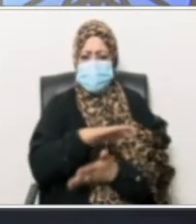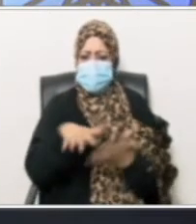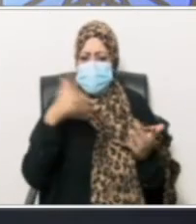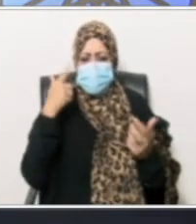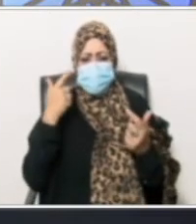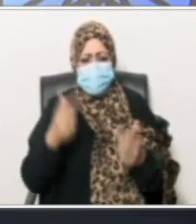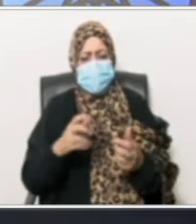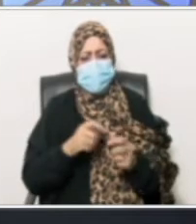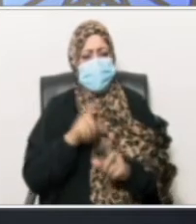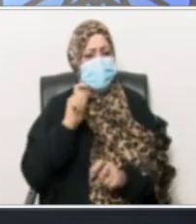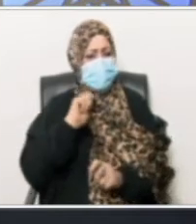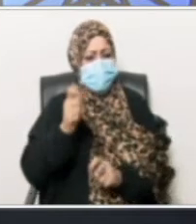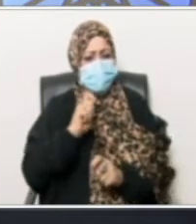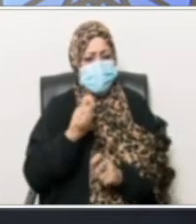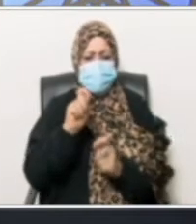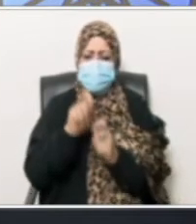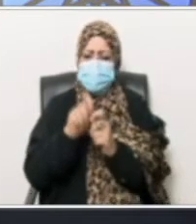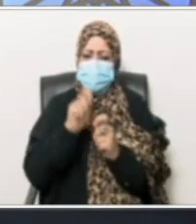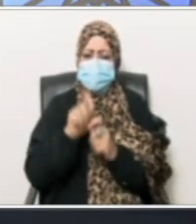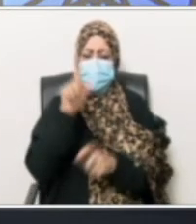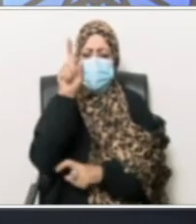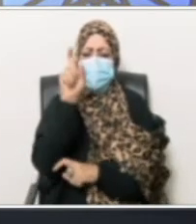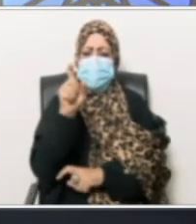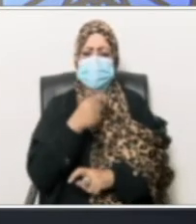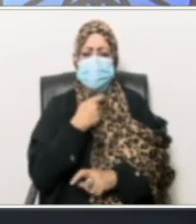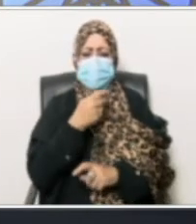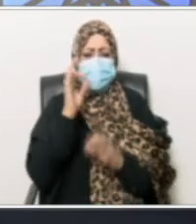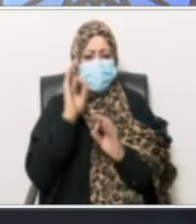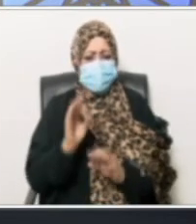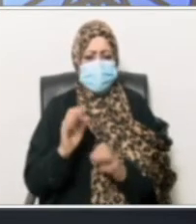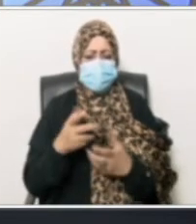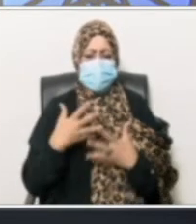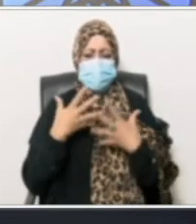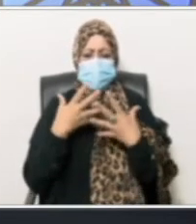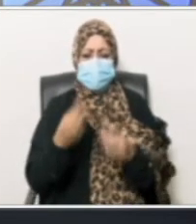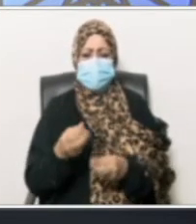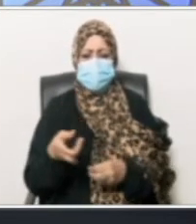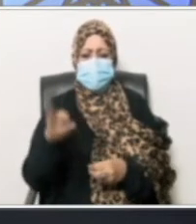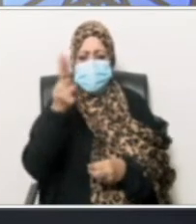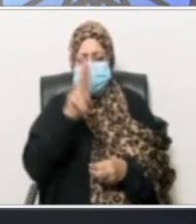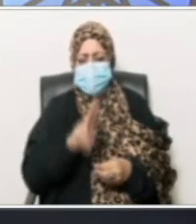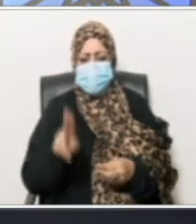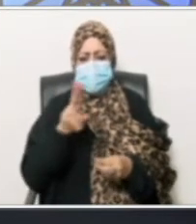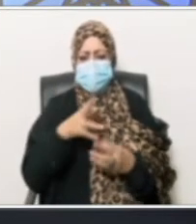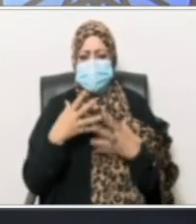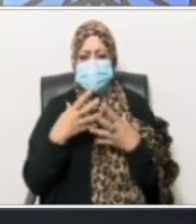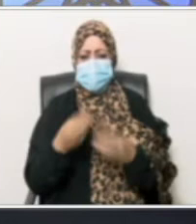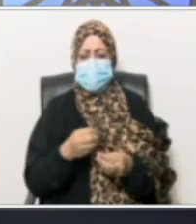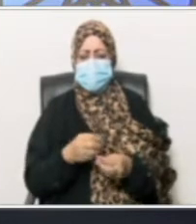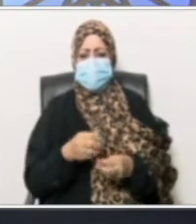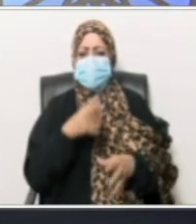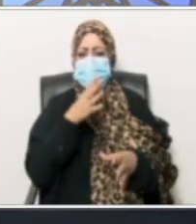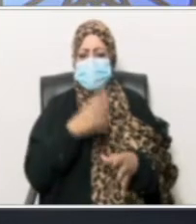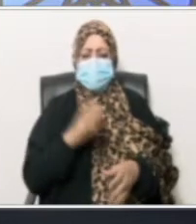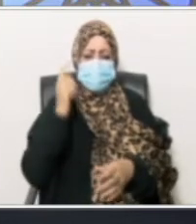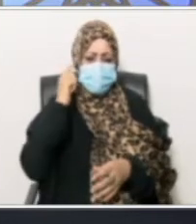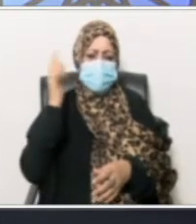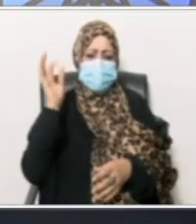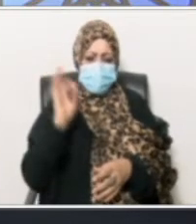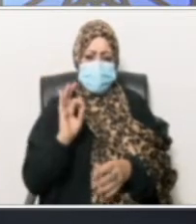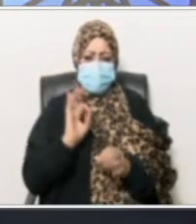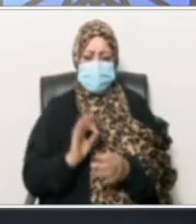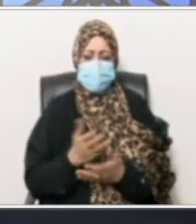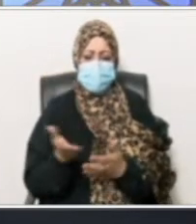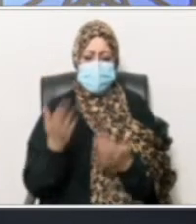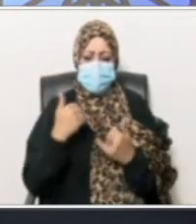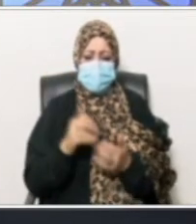نصيحه. السؤال الثاني شيخ عبد الفتاح، معي الشيخ بتاع تسمع فيها. نعم. ايوه السؤال الثاني، كيف